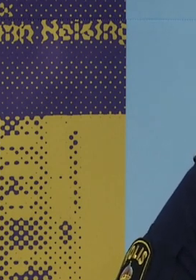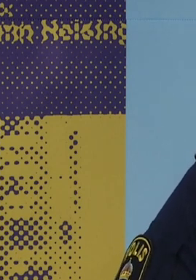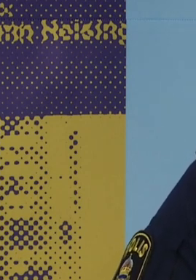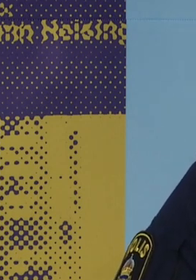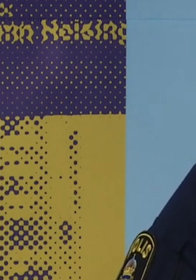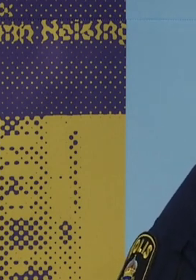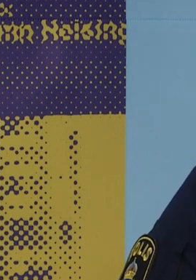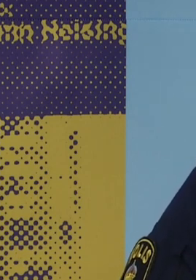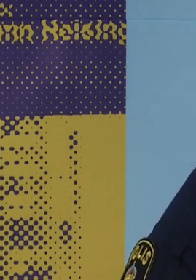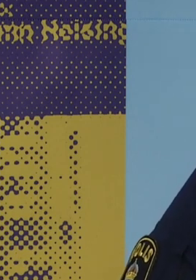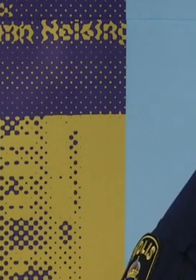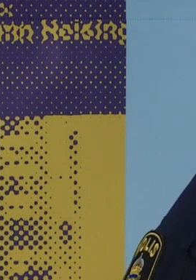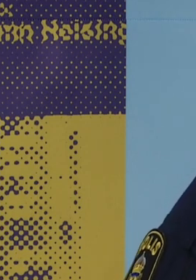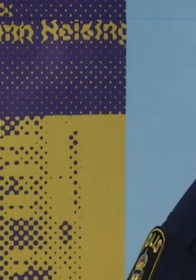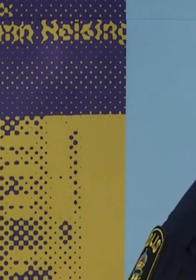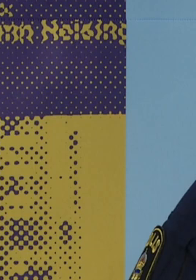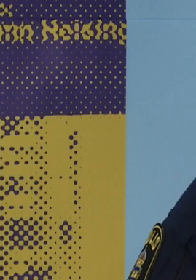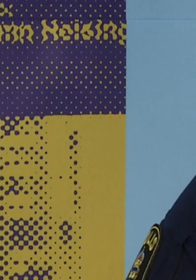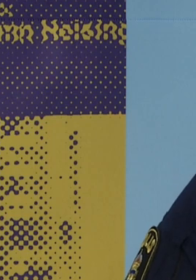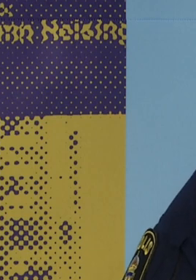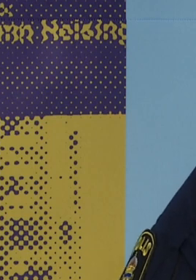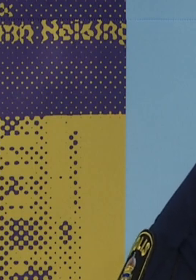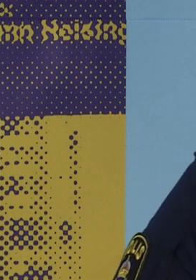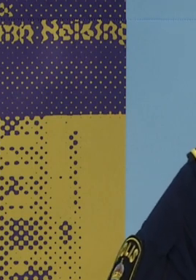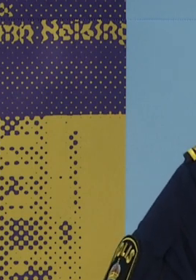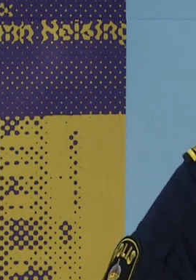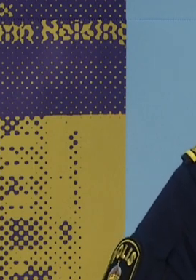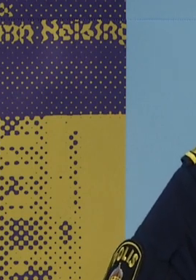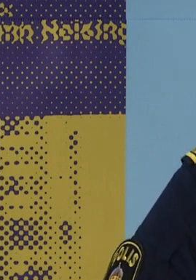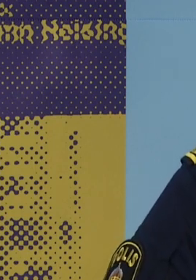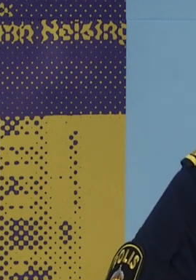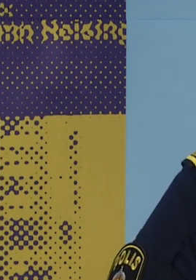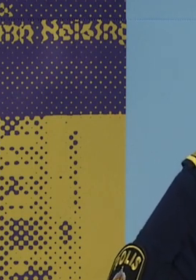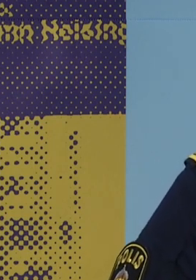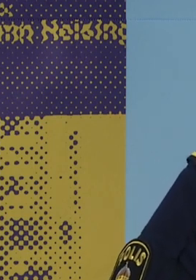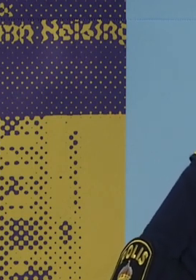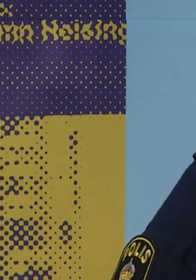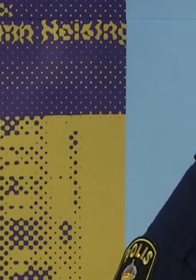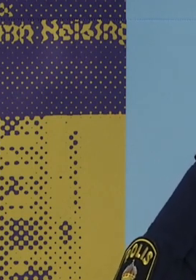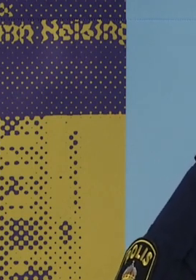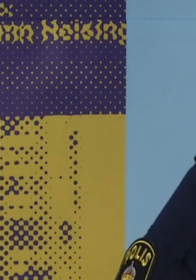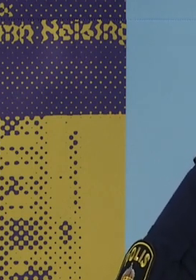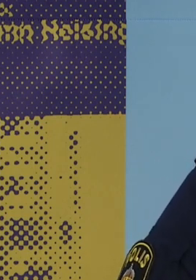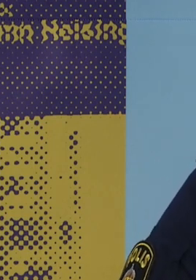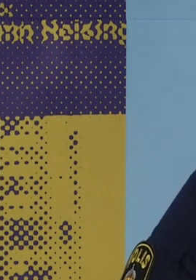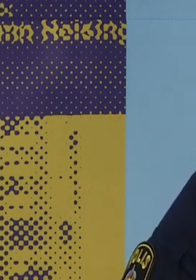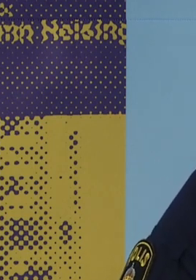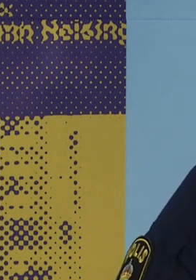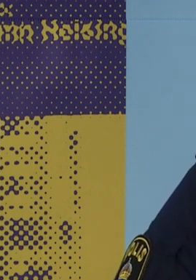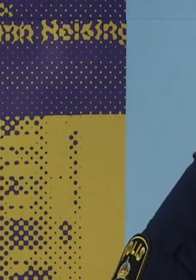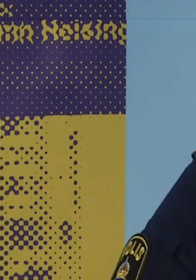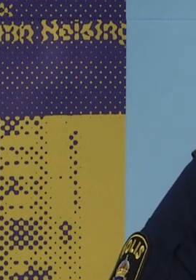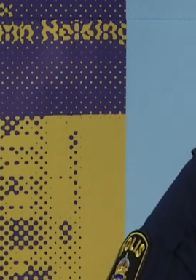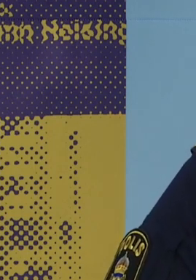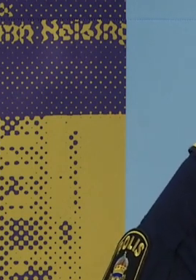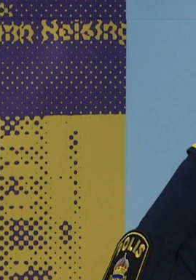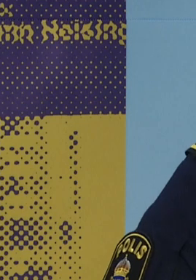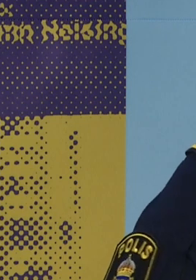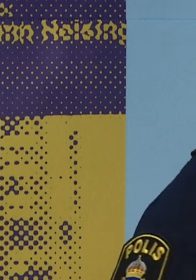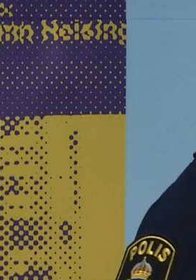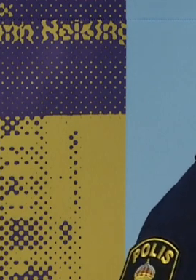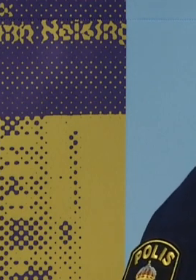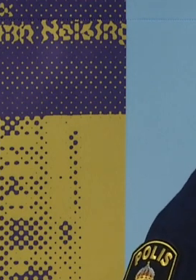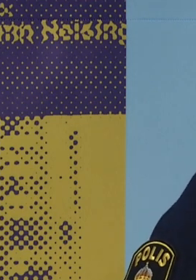anmälan, delger och fixar också en domstolstid på en gång. Så att säga. Fungerar det? Det fungerar